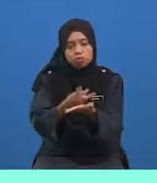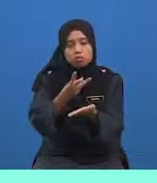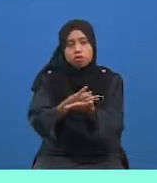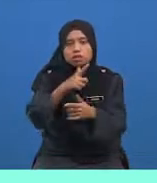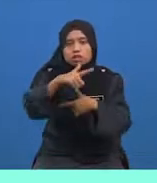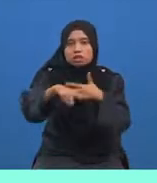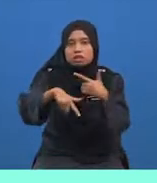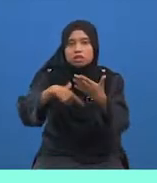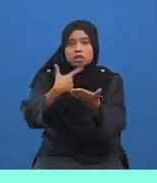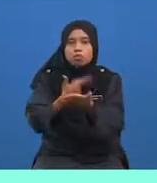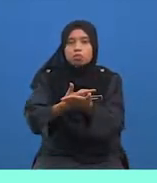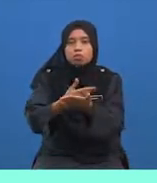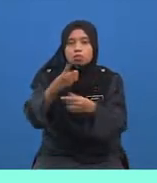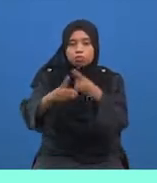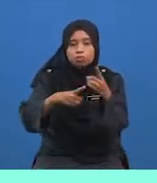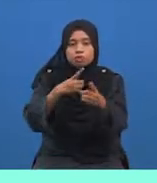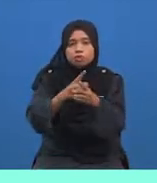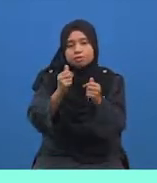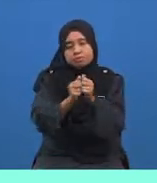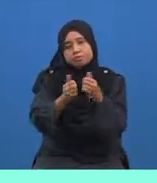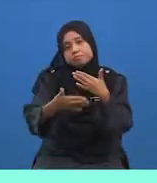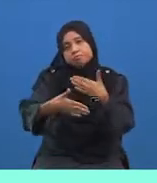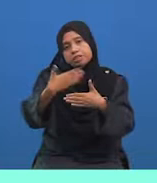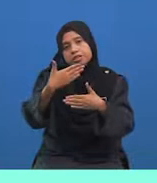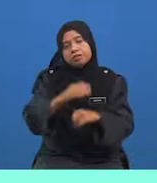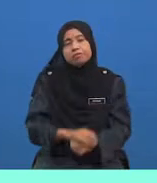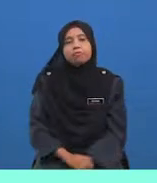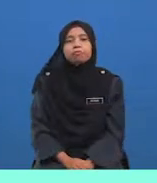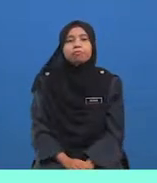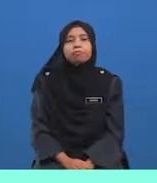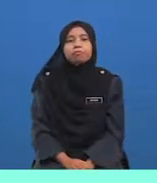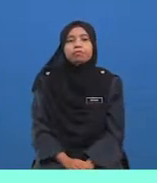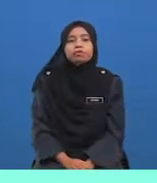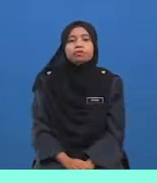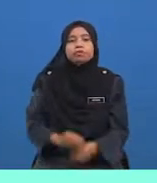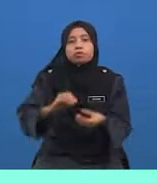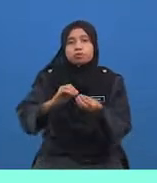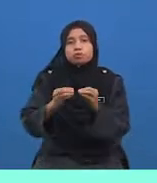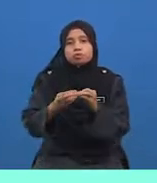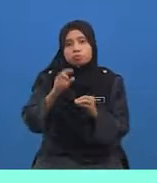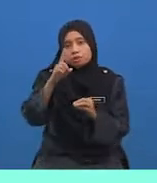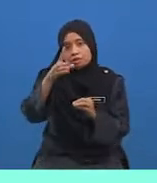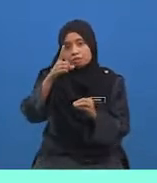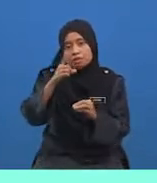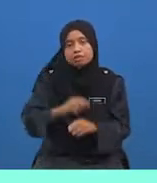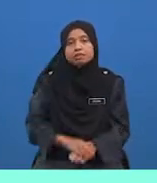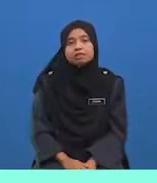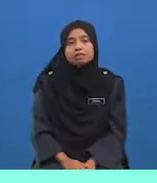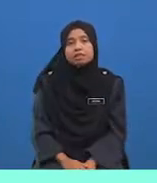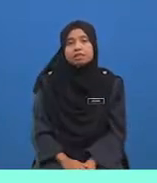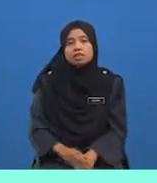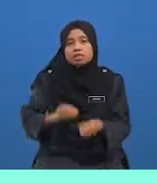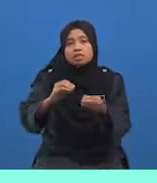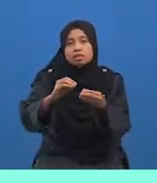dunia dengan mudah dan lancar. Dan yang terakhir sekali iaitu